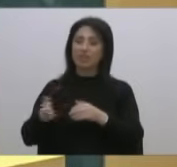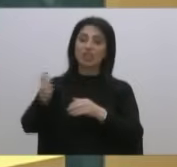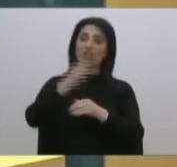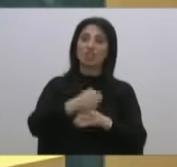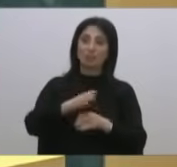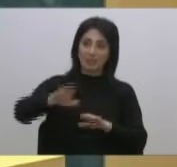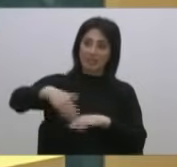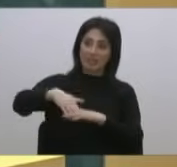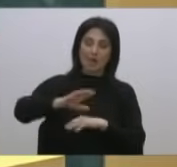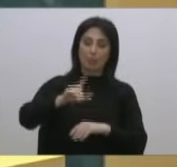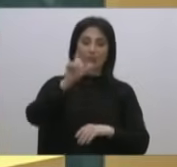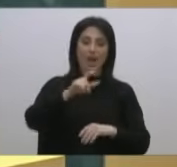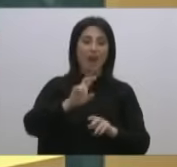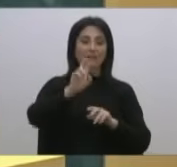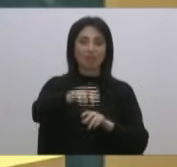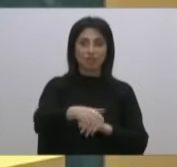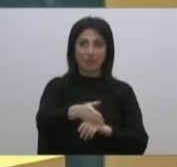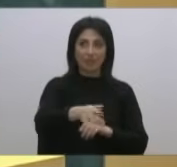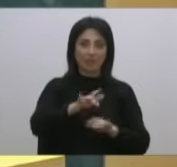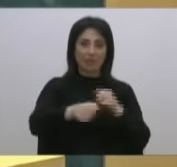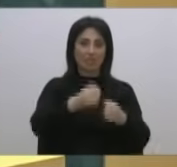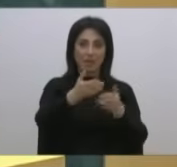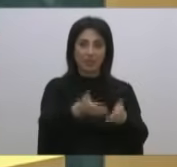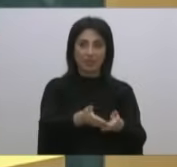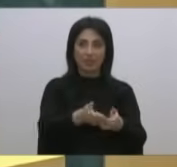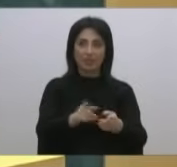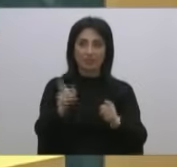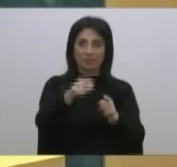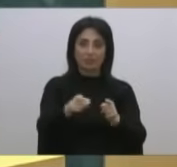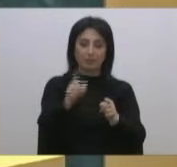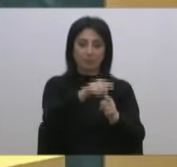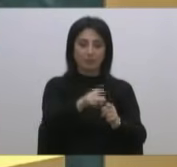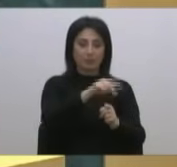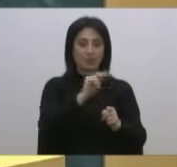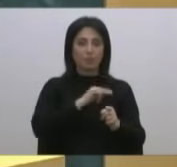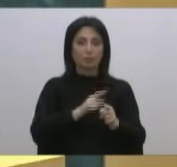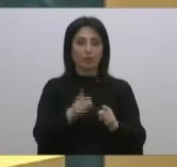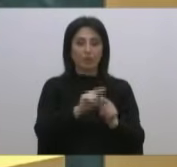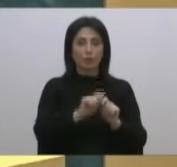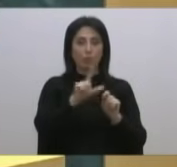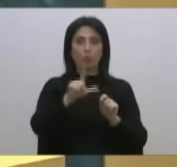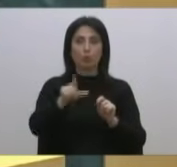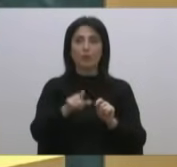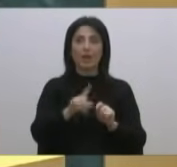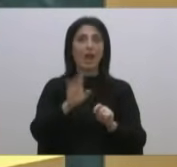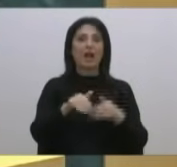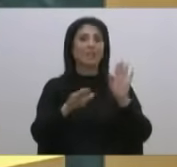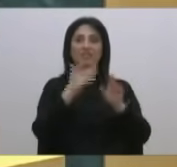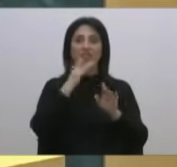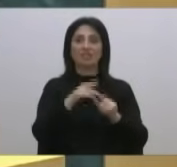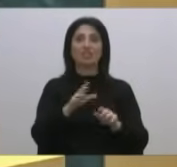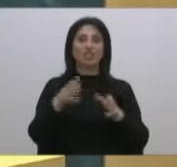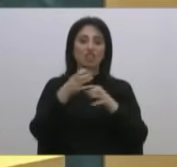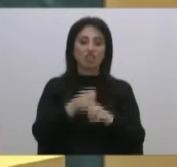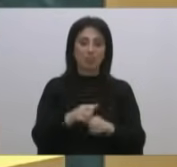îndec țare el hoarică nebaz, ești halhi una și eu de zic, da să acutez, romi mușaus, romi mușaus, ești rați nișnaus, ești egi, aharța uide, s-a zgoare